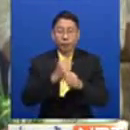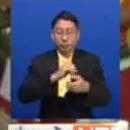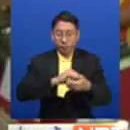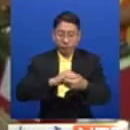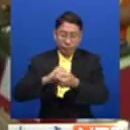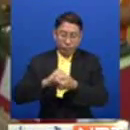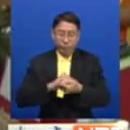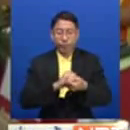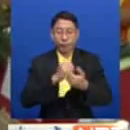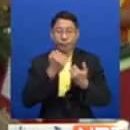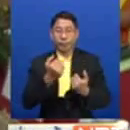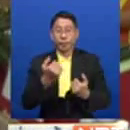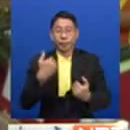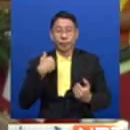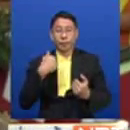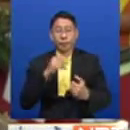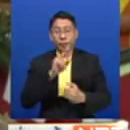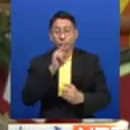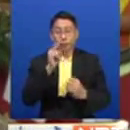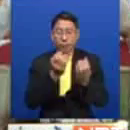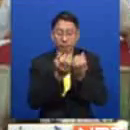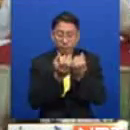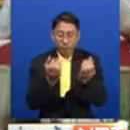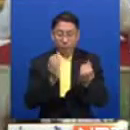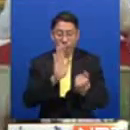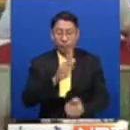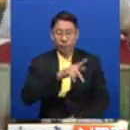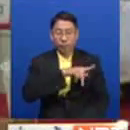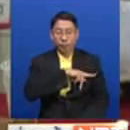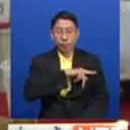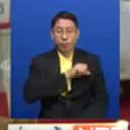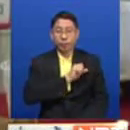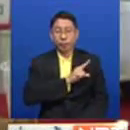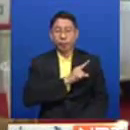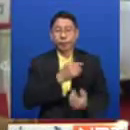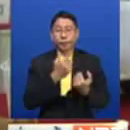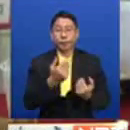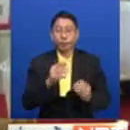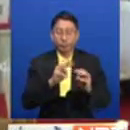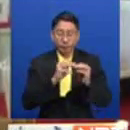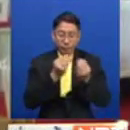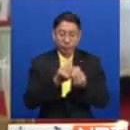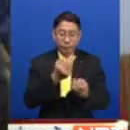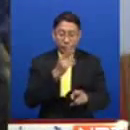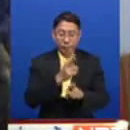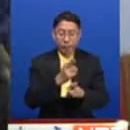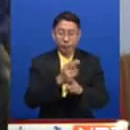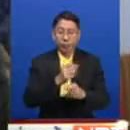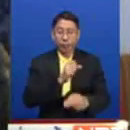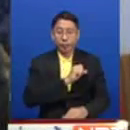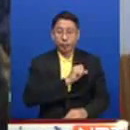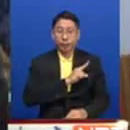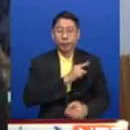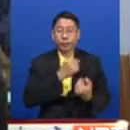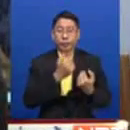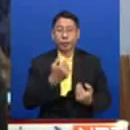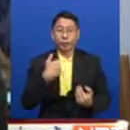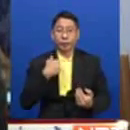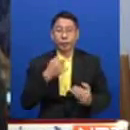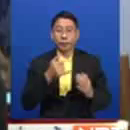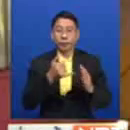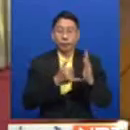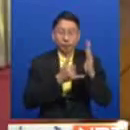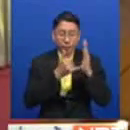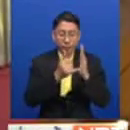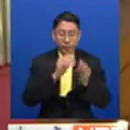องสมานฉันท์โดยใช้หลักธรรมทางพระพุทธศาสนาหมู่บ้านรักษาศีล5พร้อมคณะเดินทางลงพื้น